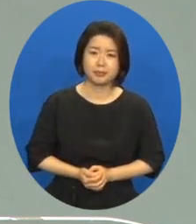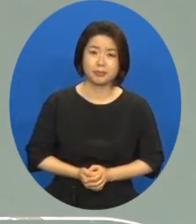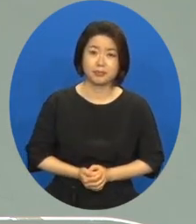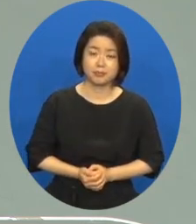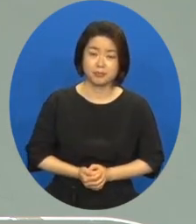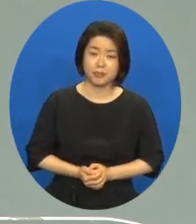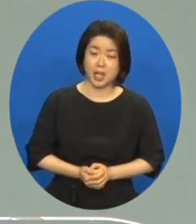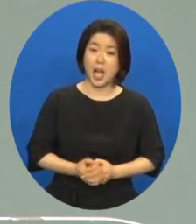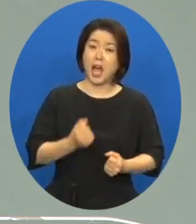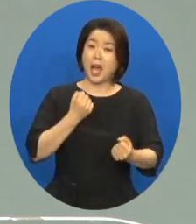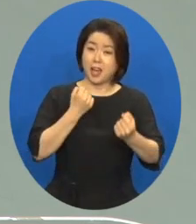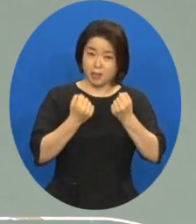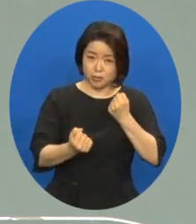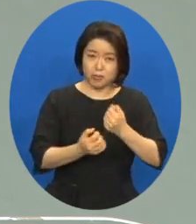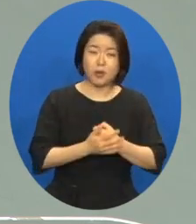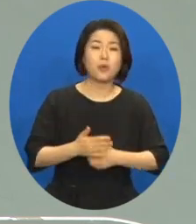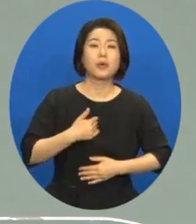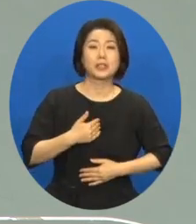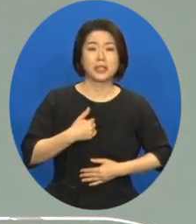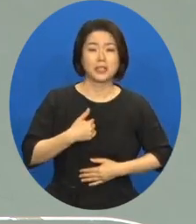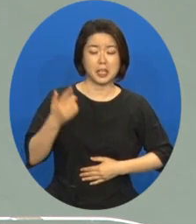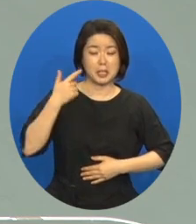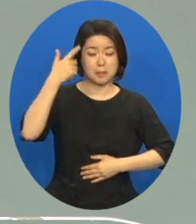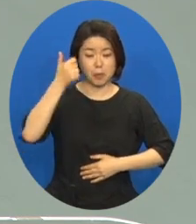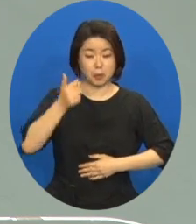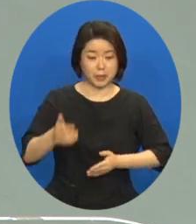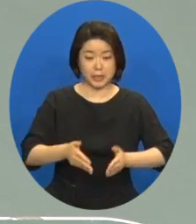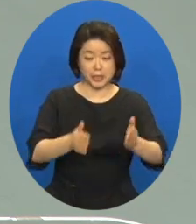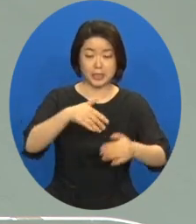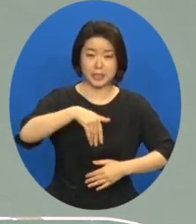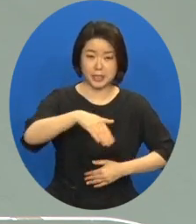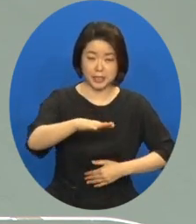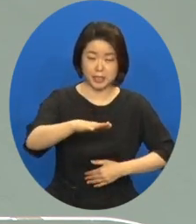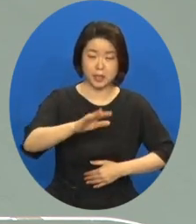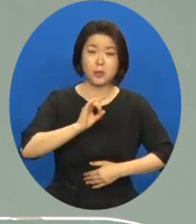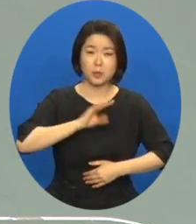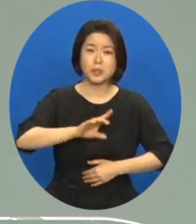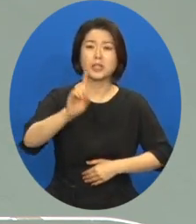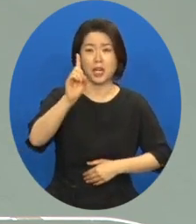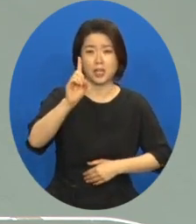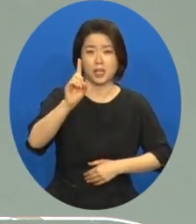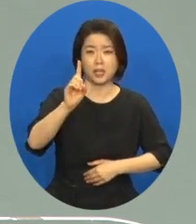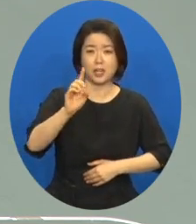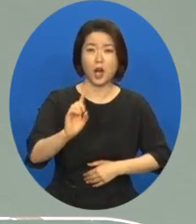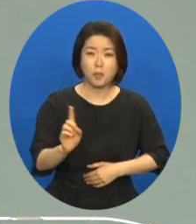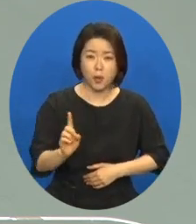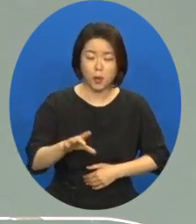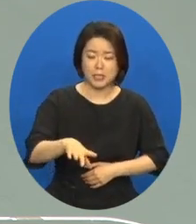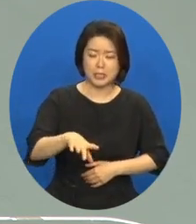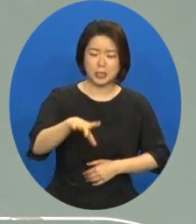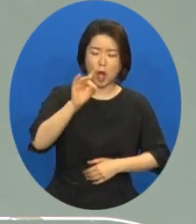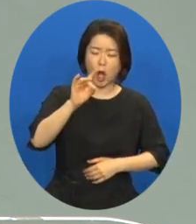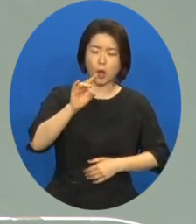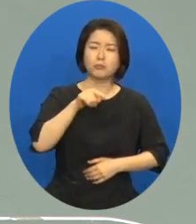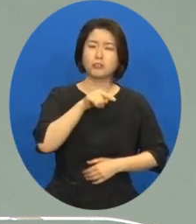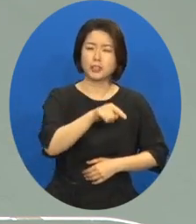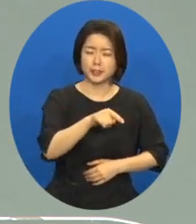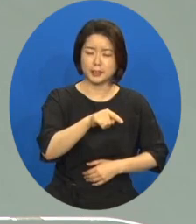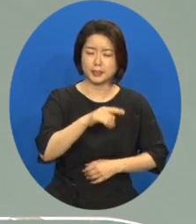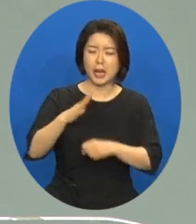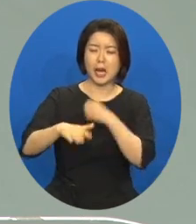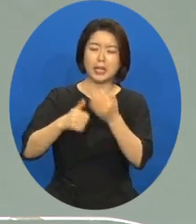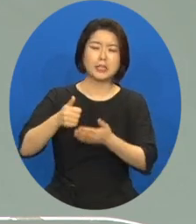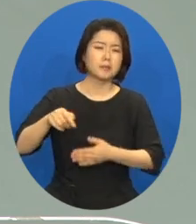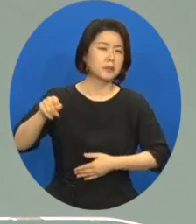자, 그럼에도 불구하고 저에게 목사의 길을 가라고 한 것은 오직 하나, 첫 것은 하나님의 것이다, 그런 믿음